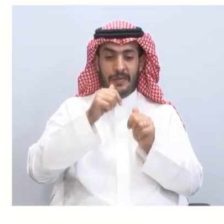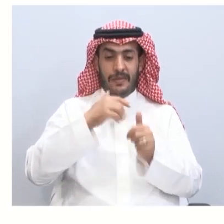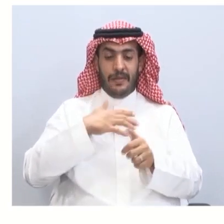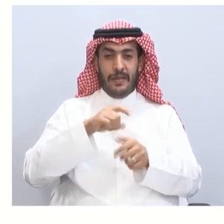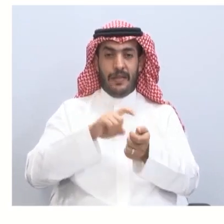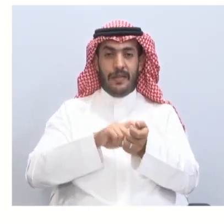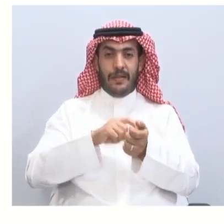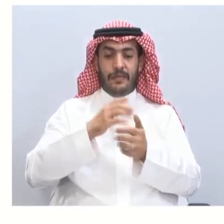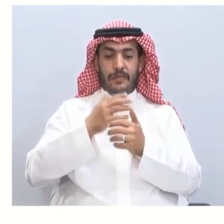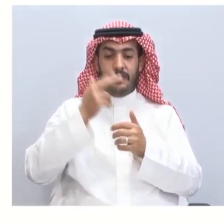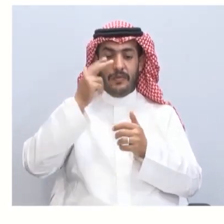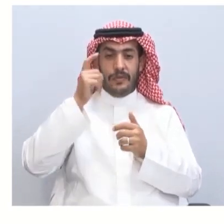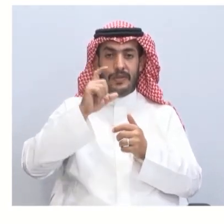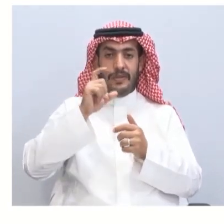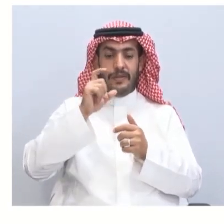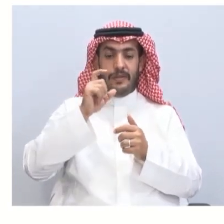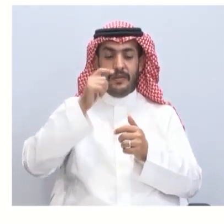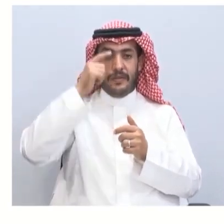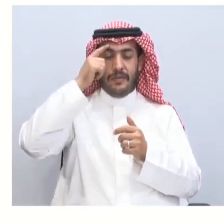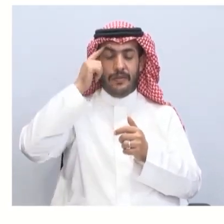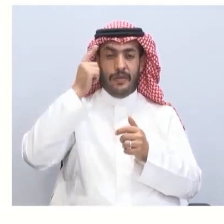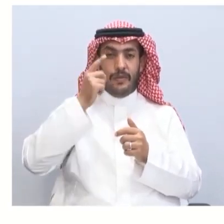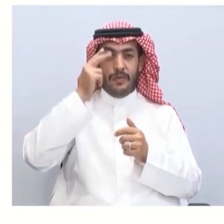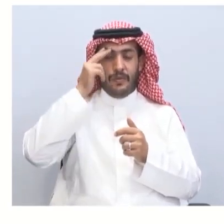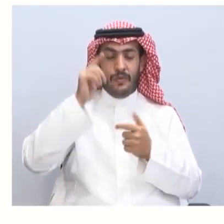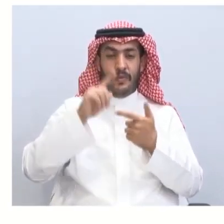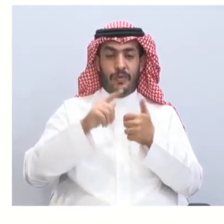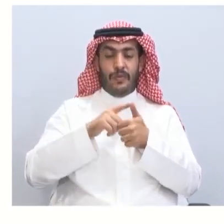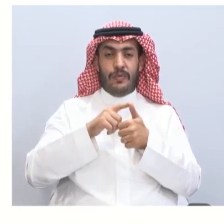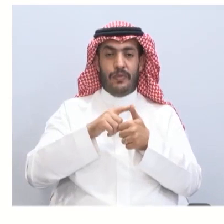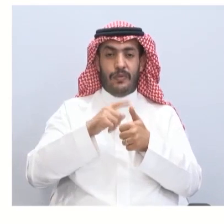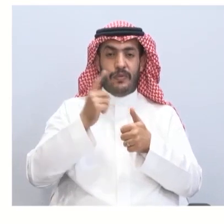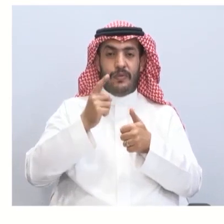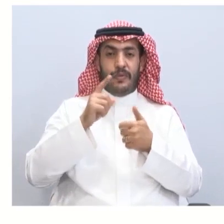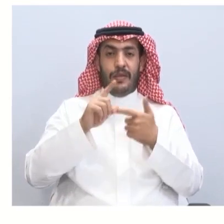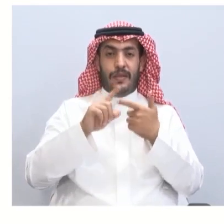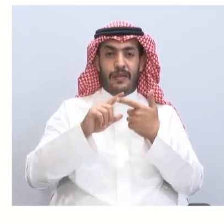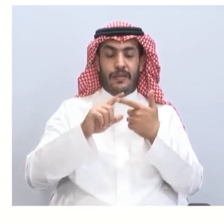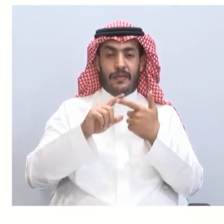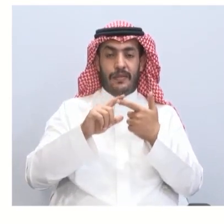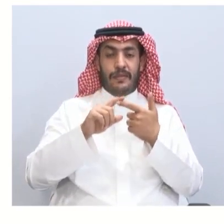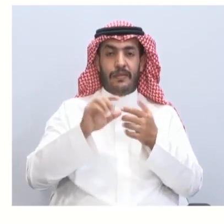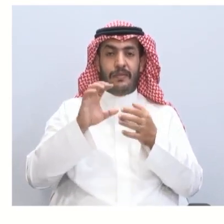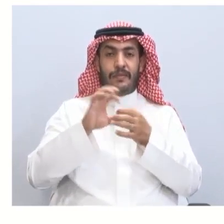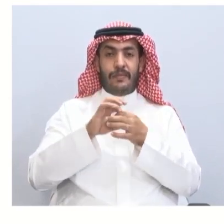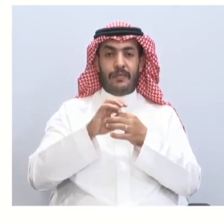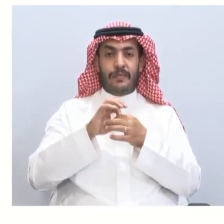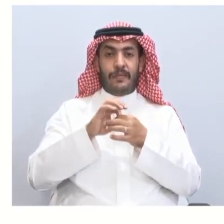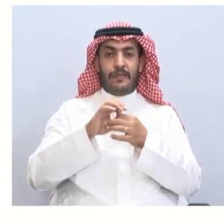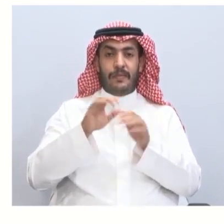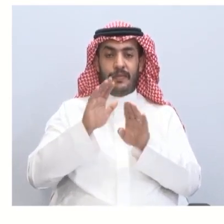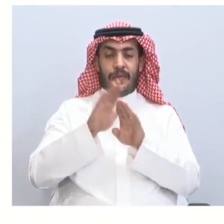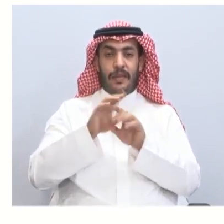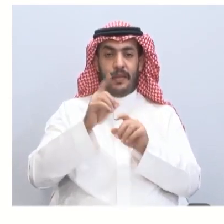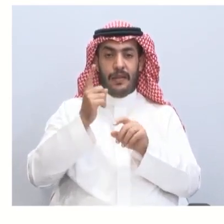التي قامت عليها سواء كانت الدوله السعوديه الاولى وايضا الدوله السعوديه الثانيه التي لاقت تاييدا ودعما